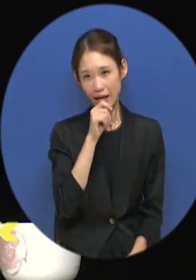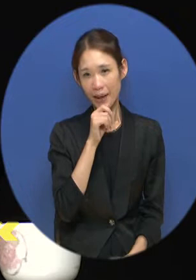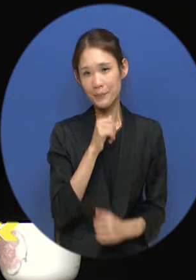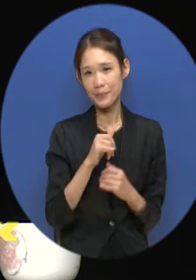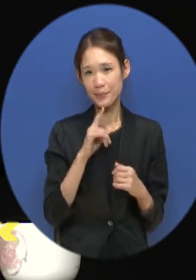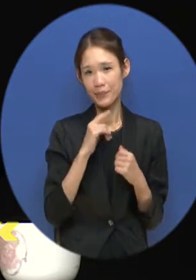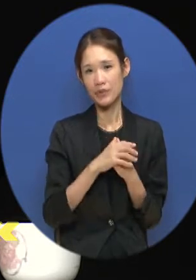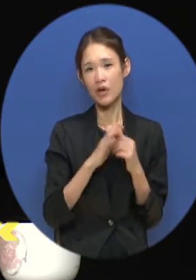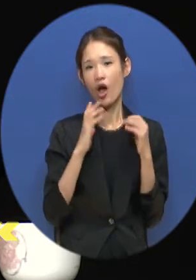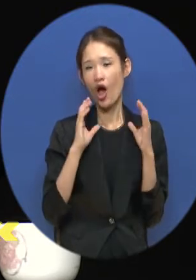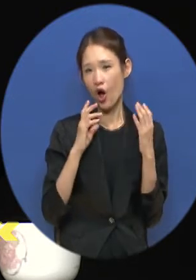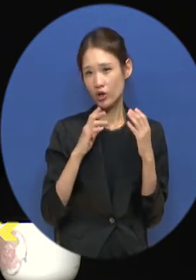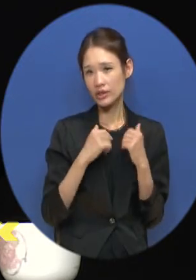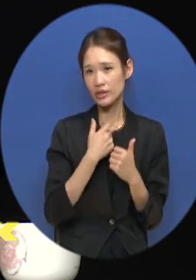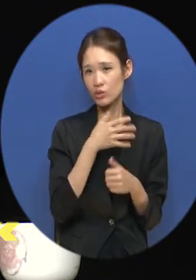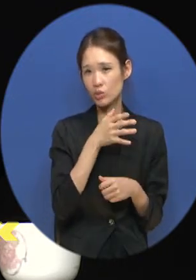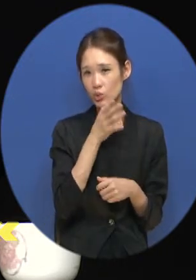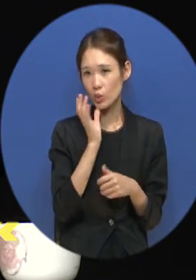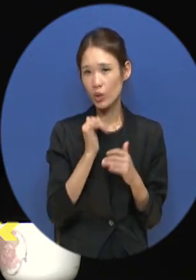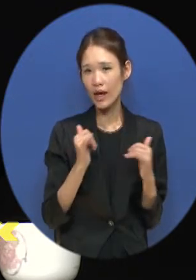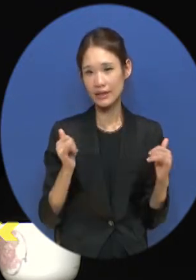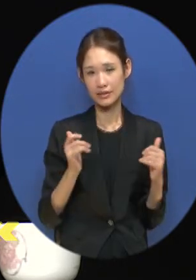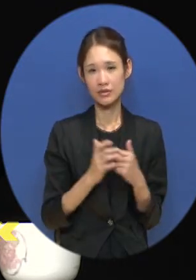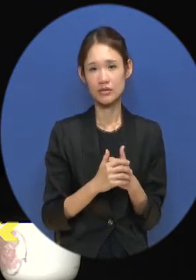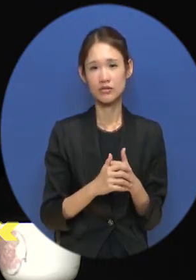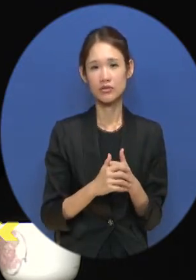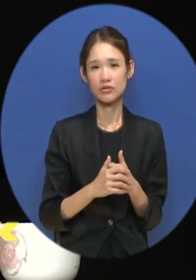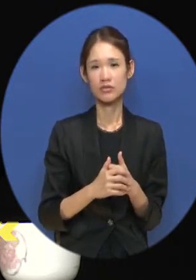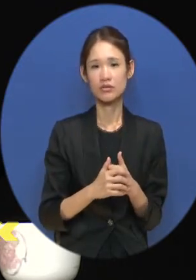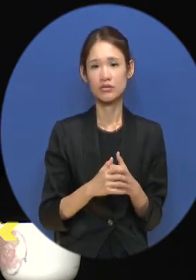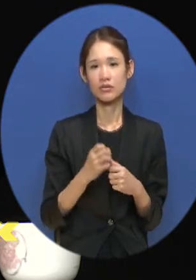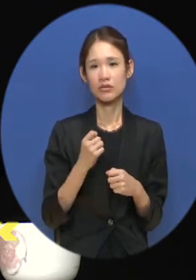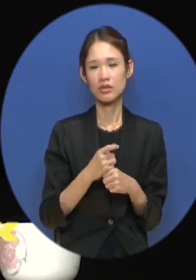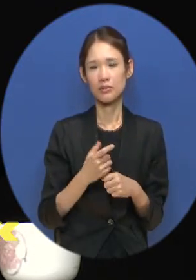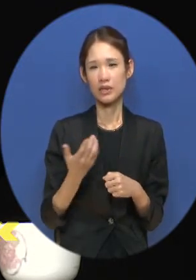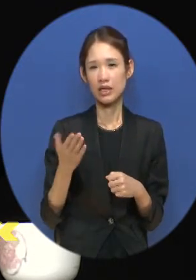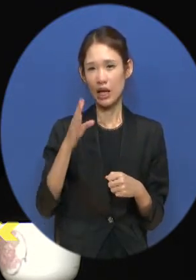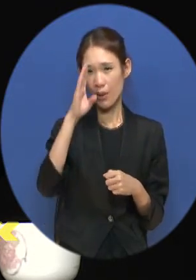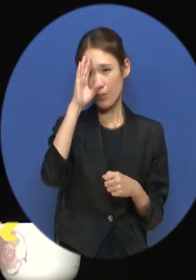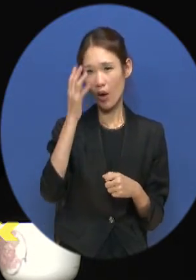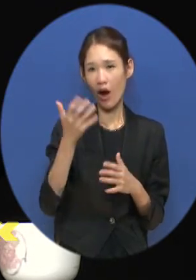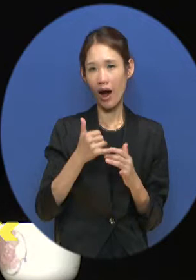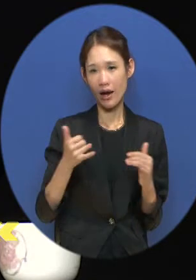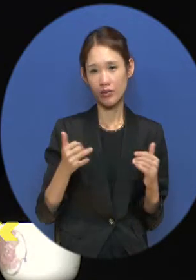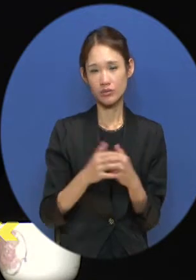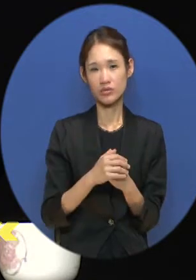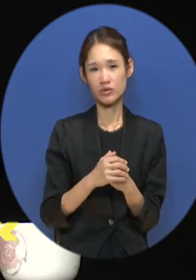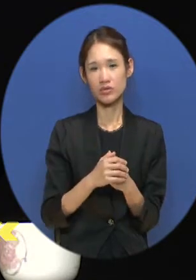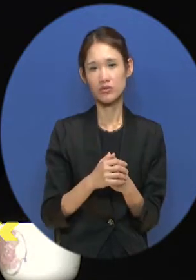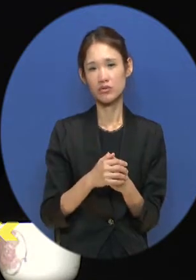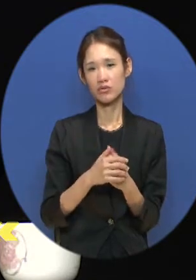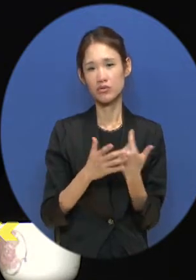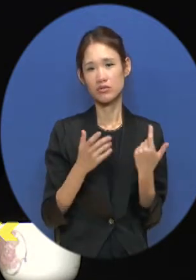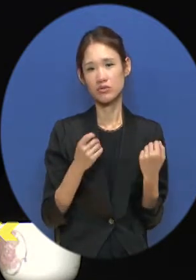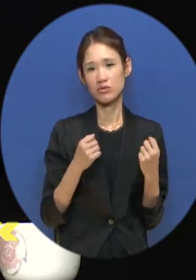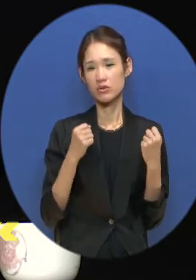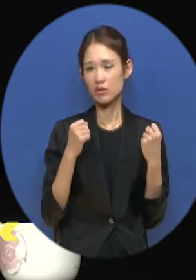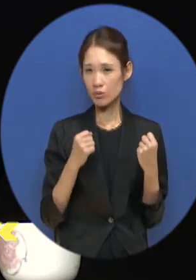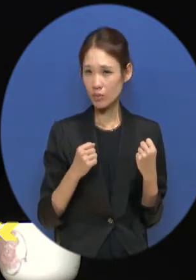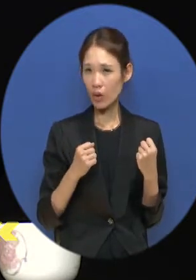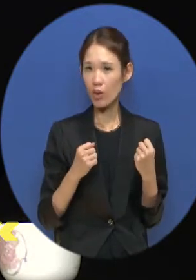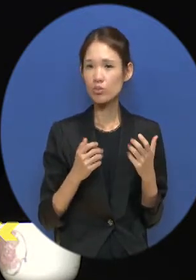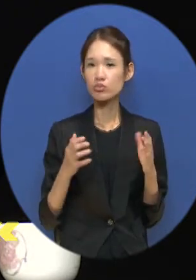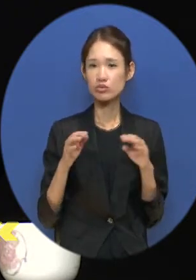민간계층이라는 어린이라든가 노약자들 또는 이제 이미 뭐 이렇게 앓고 있는 사람들 이런